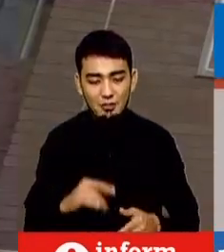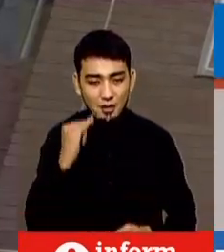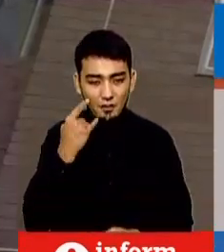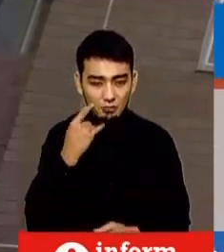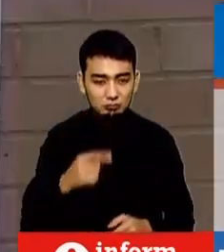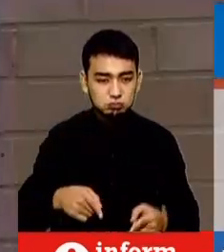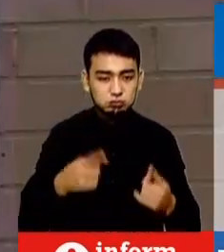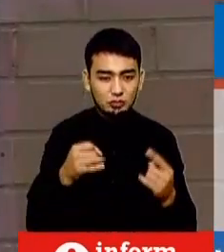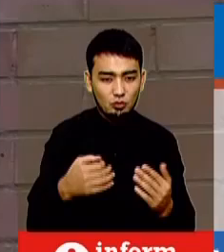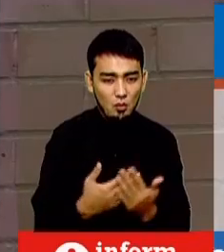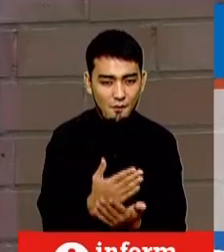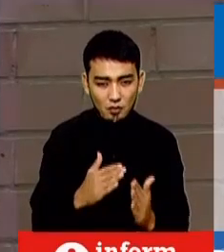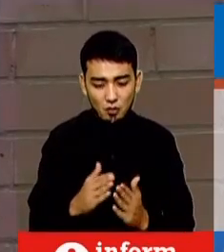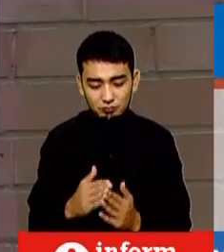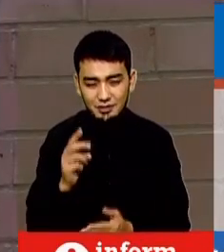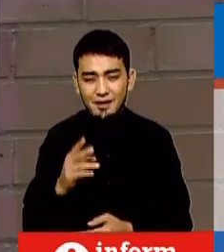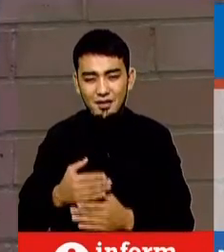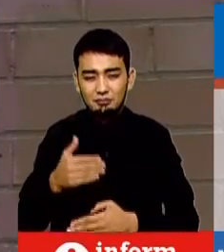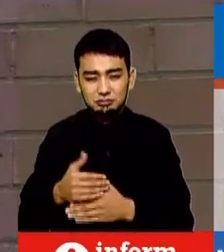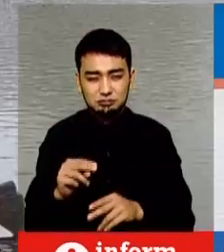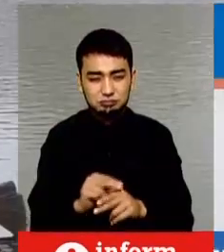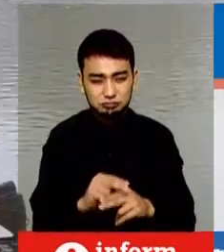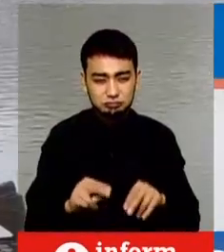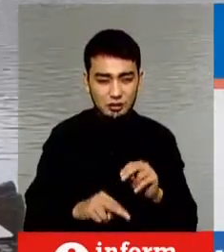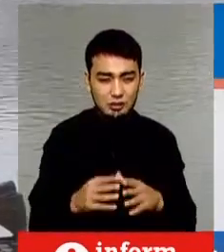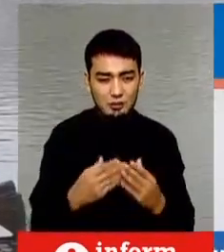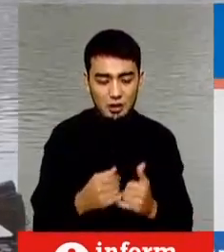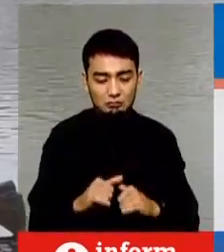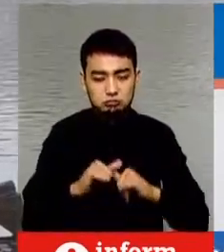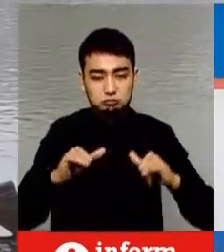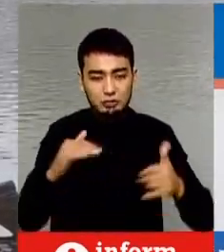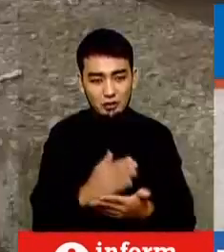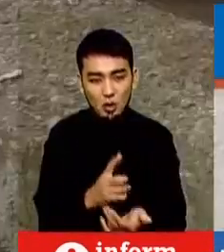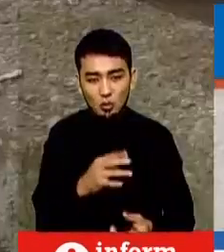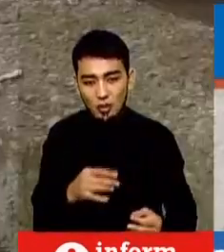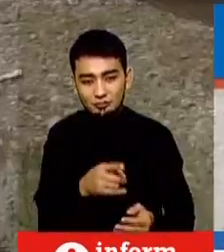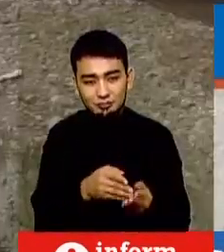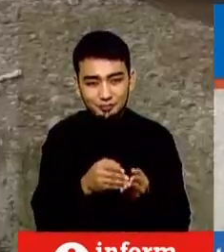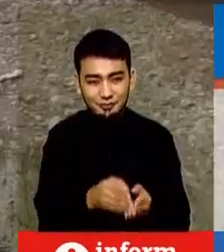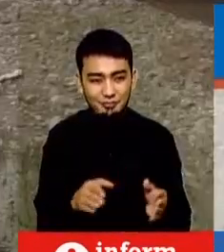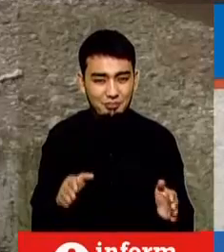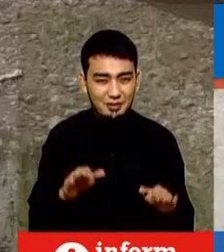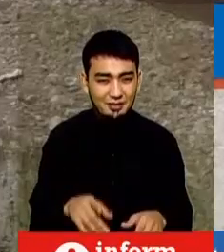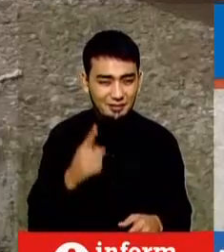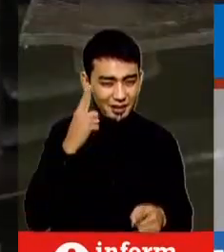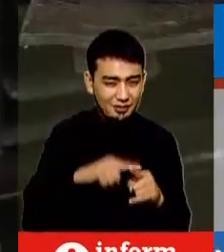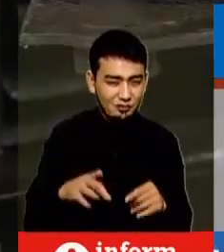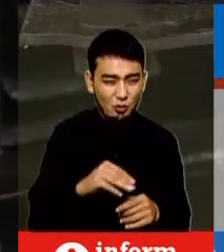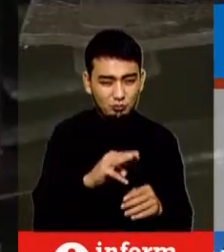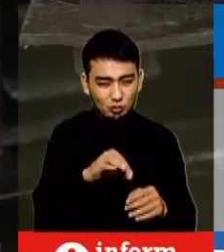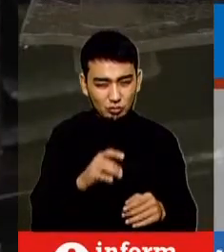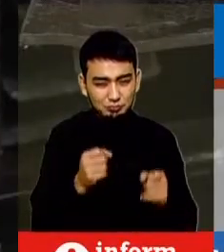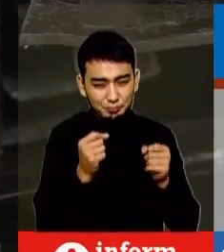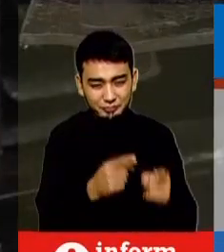возводится новое жилье, соответственно, увеличивается количество семей. Но закрыв судоремонтное предприятие, отправив на металлолом всю технику, можно